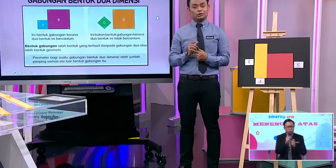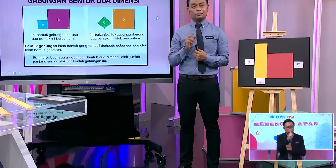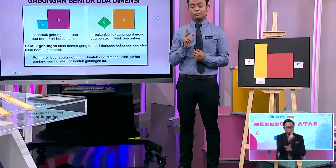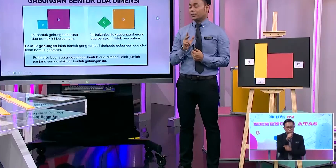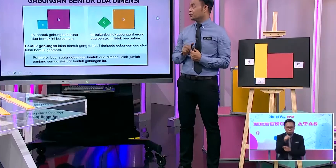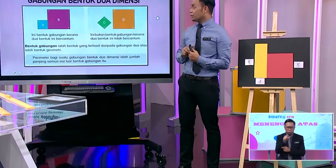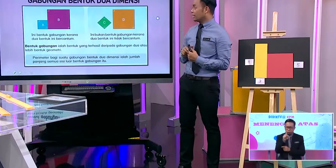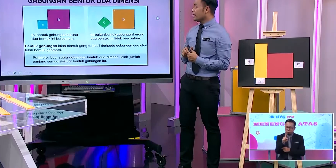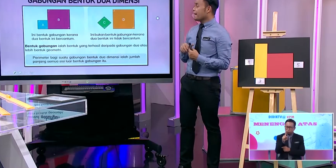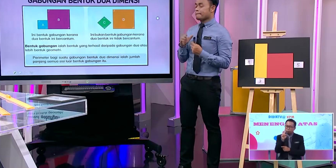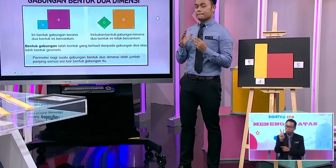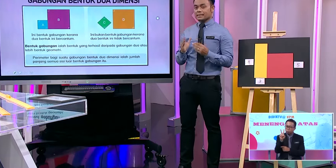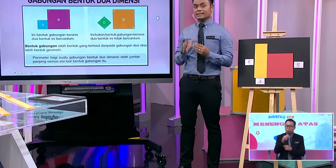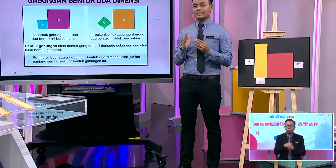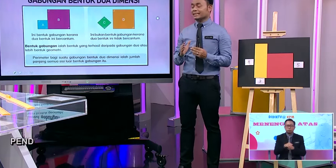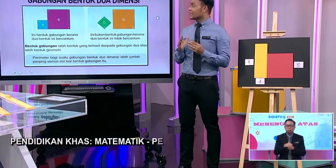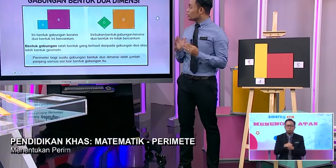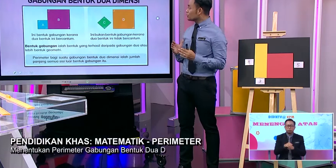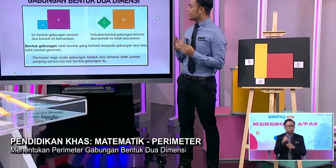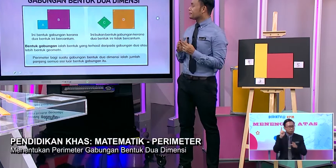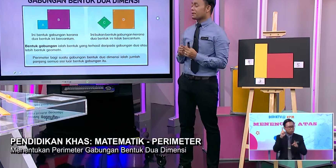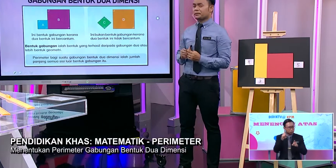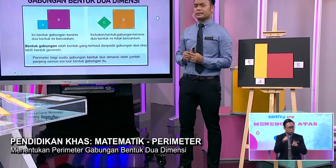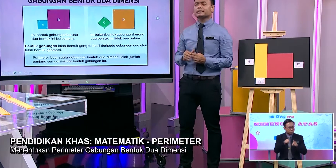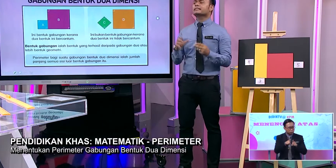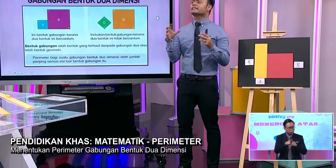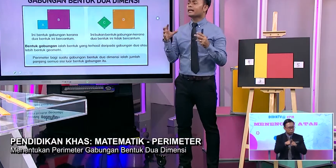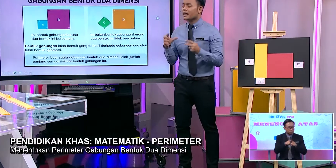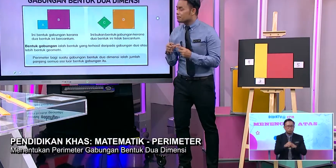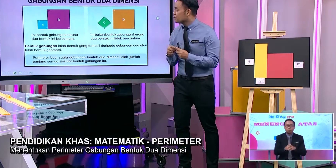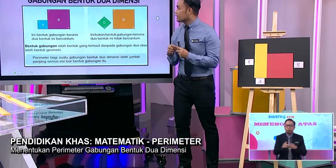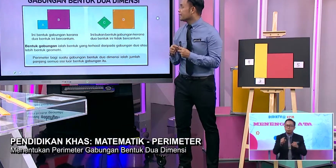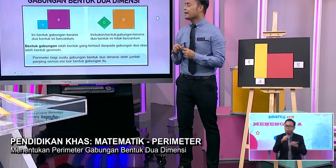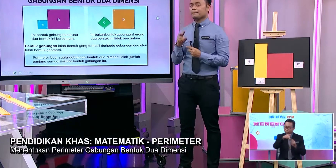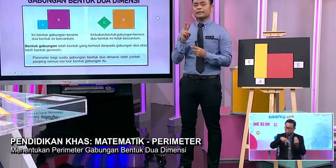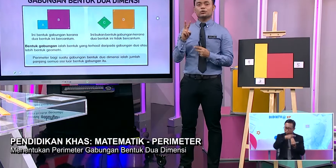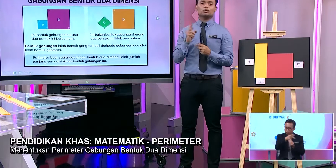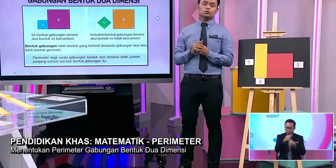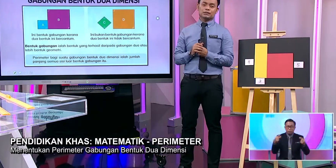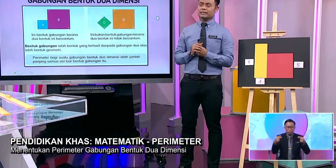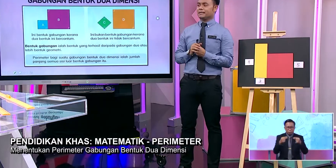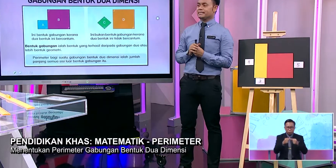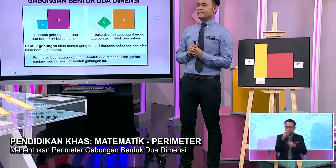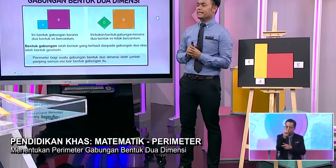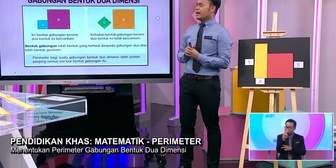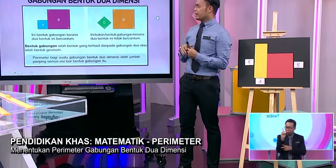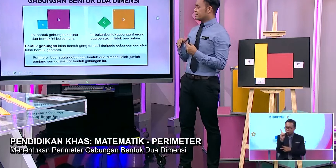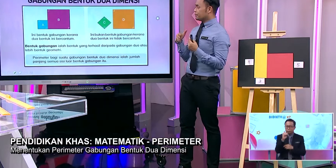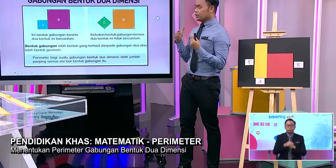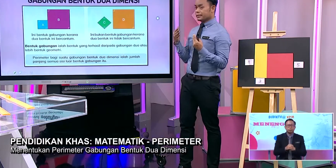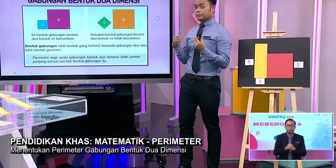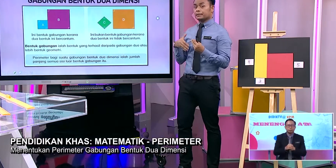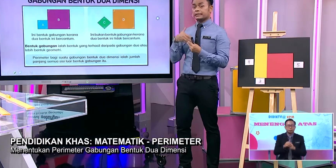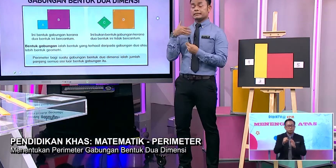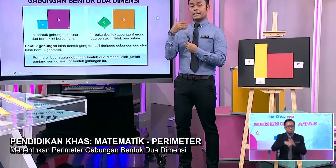pop lain satu popular Dua Mei menentukan thermite gabungan bentuk dua dimensi baik